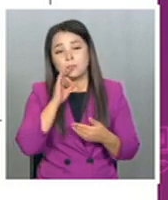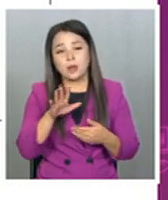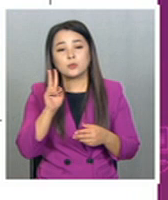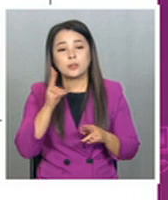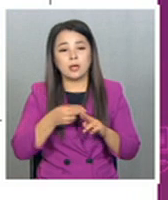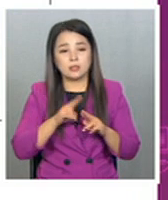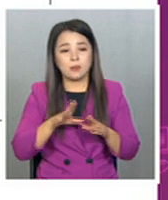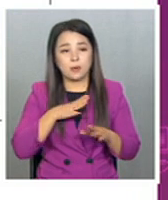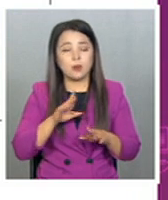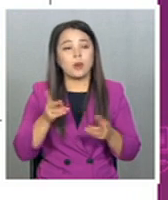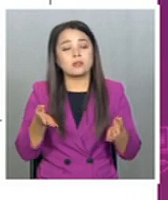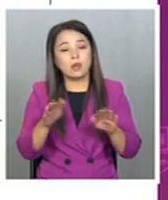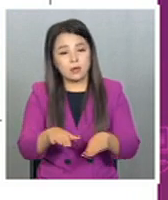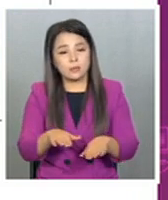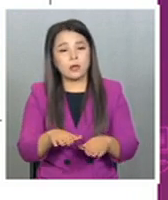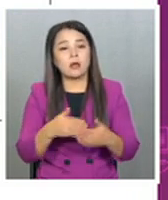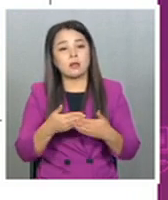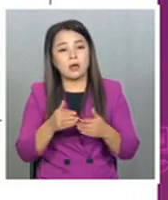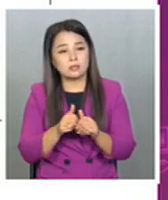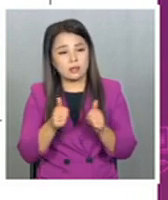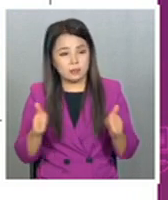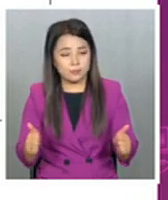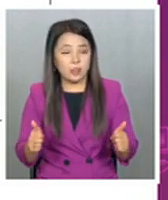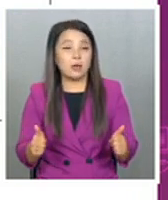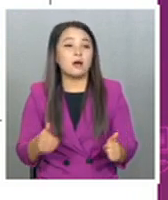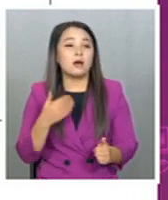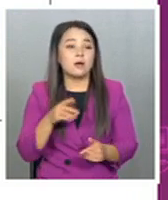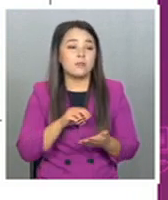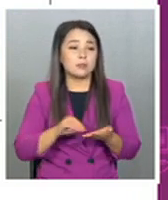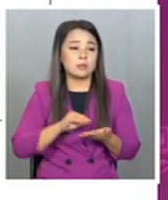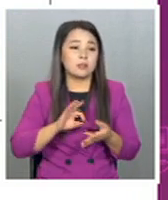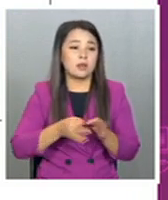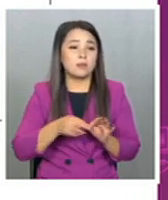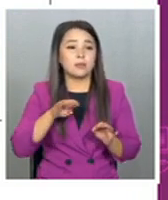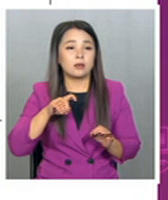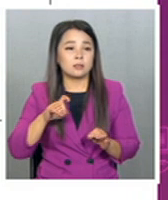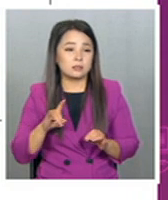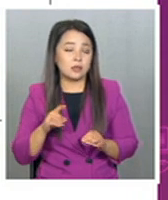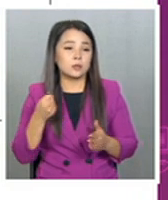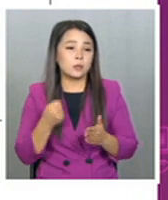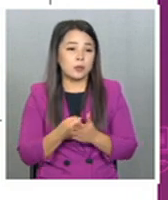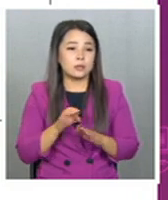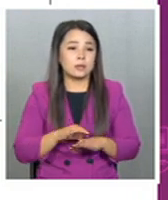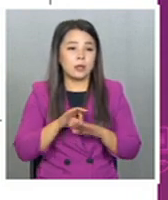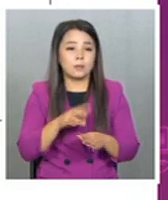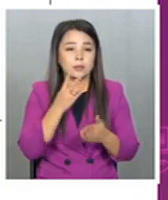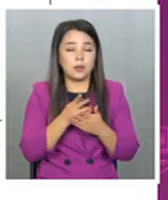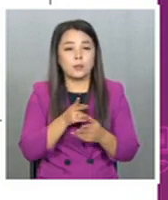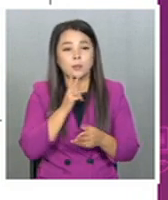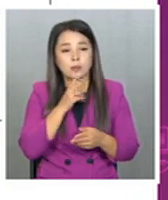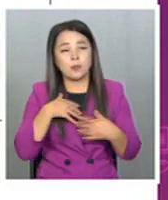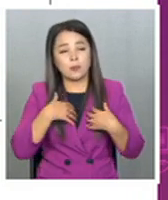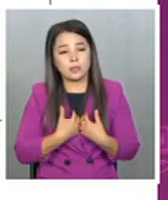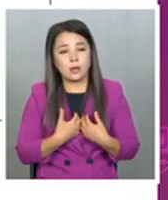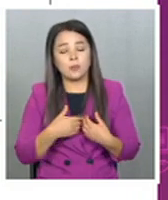кем-либо, покинуть что-нибудь, расстаться. Выписки из текста. От пихты тотчас повеяло печальным курением